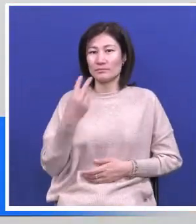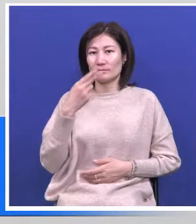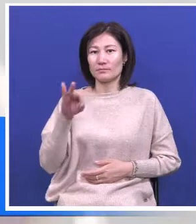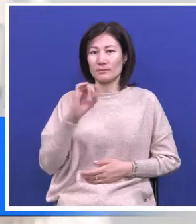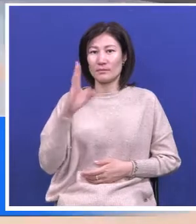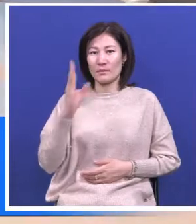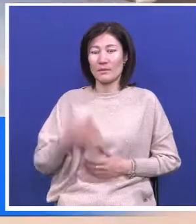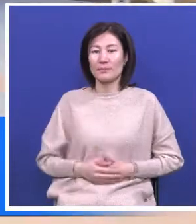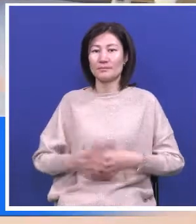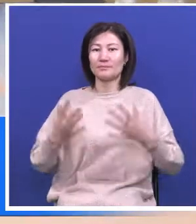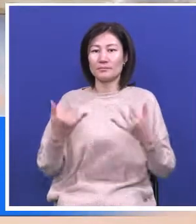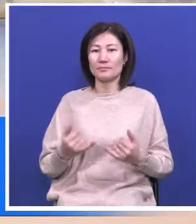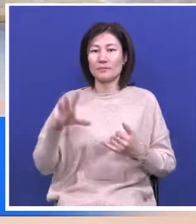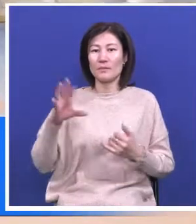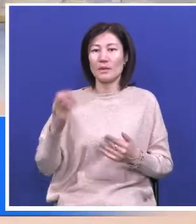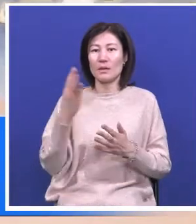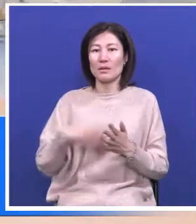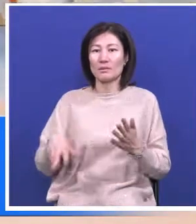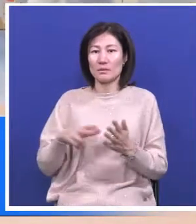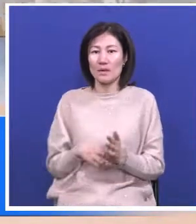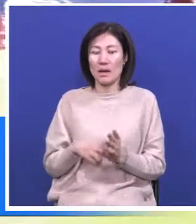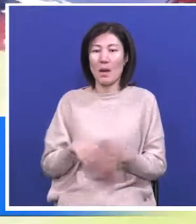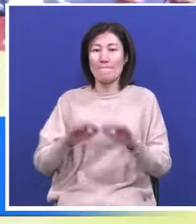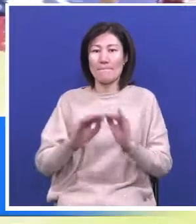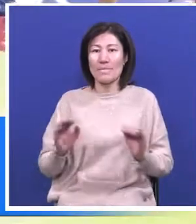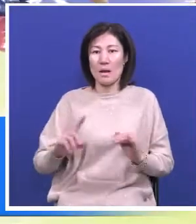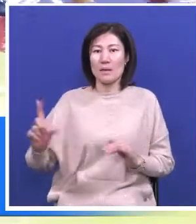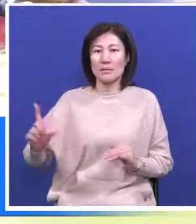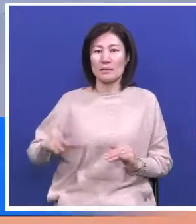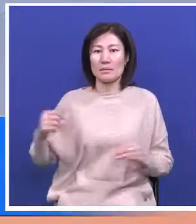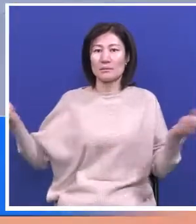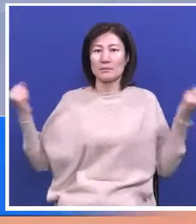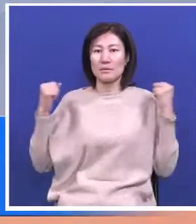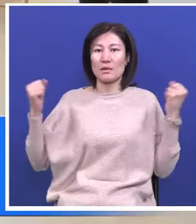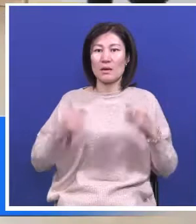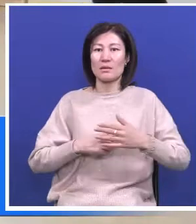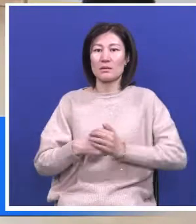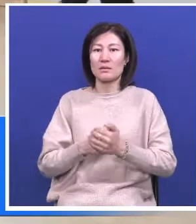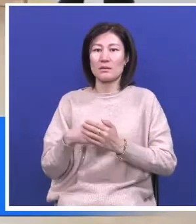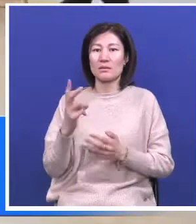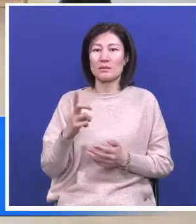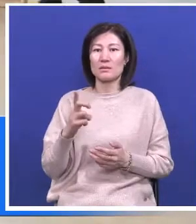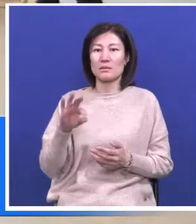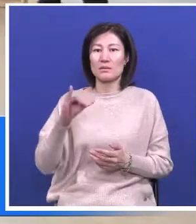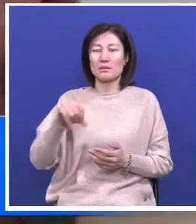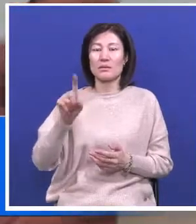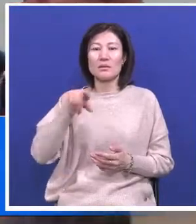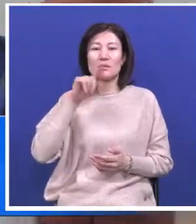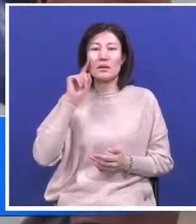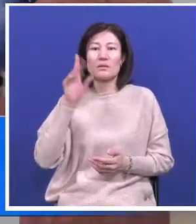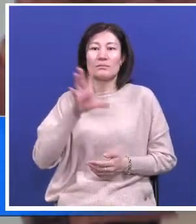спорт нысанында бүгінде 548 бала жаттығады екен. Грек-рим, дзюдо, карате, боксқа зейін қойған жас